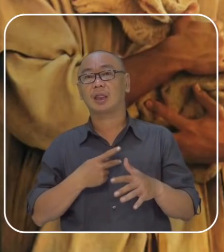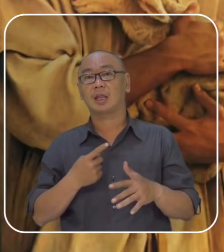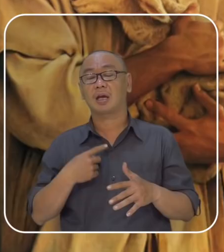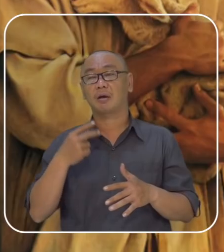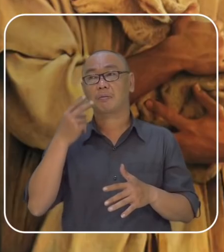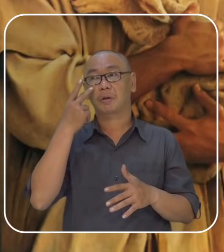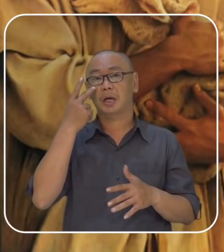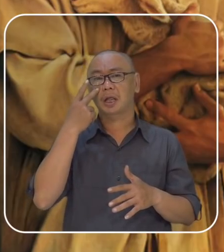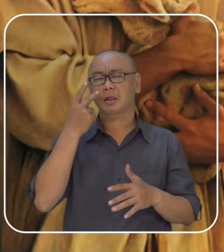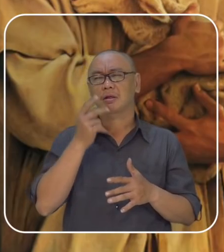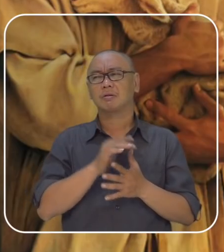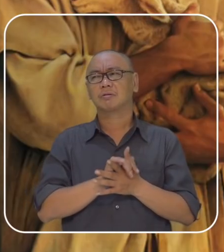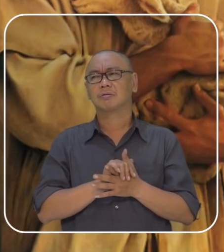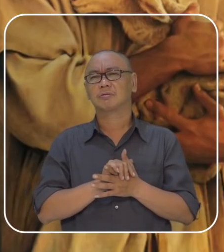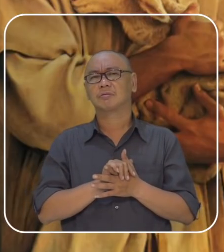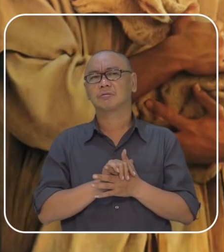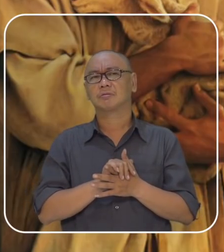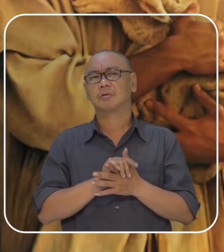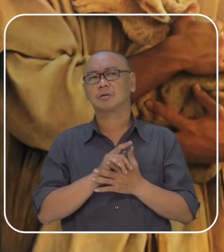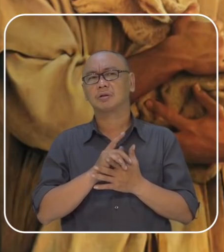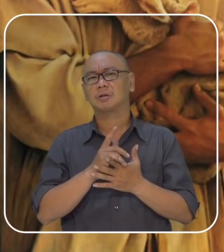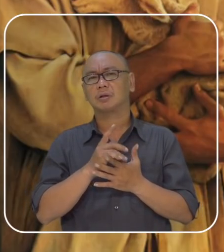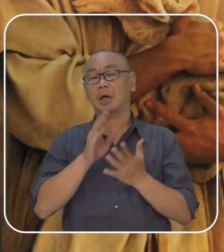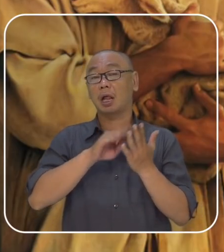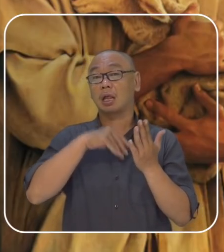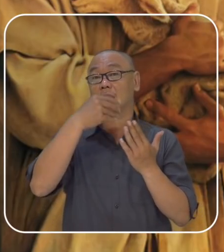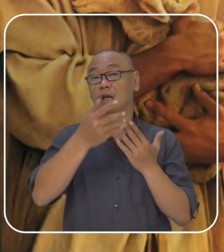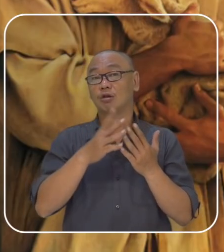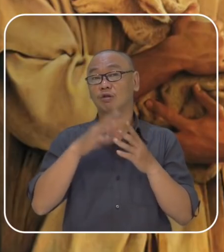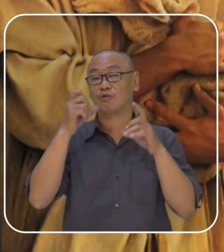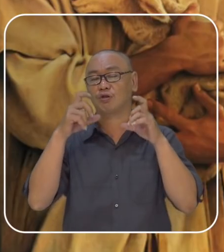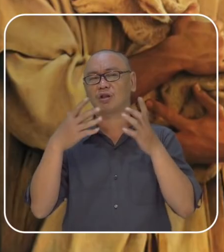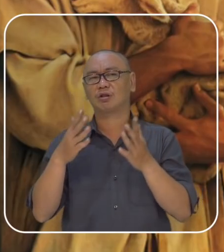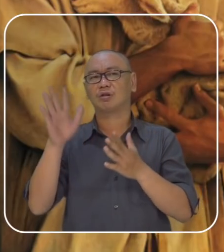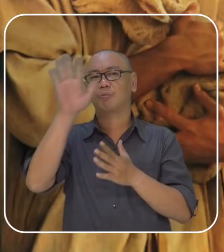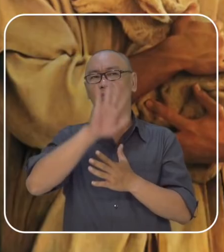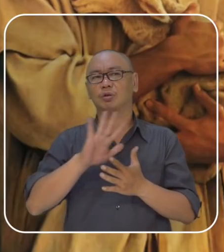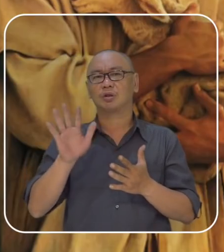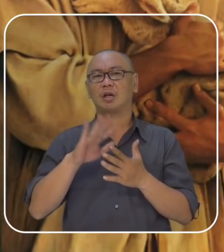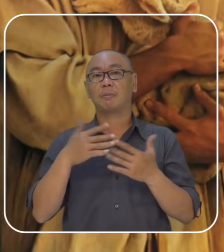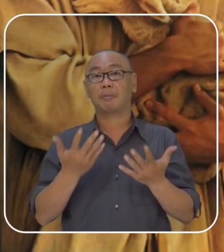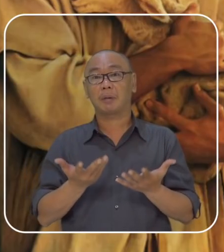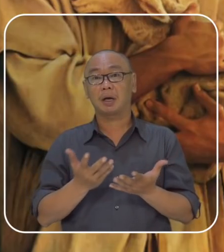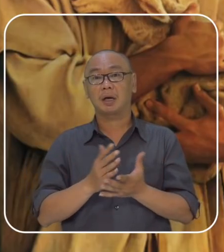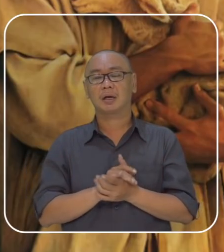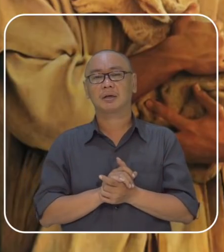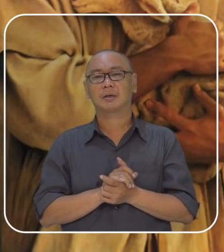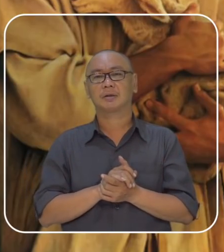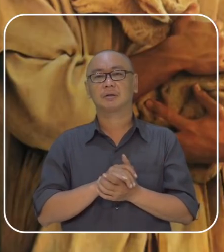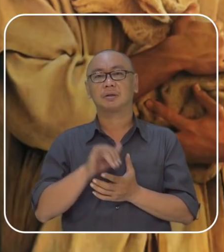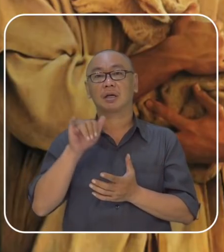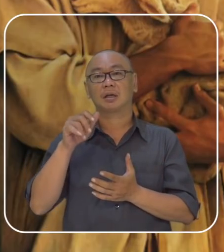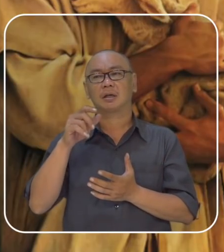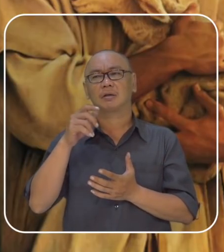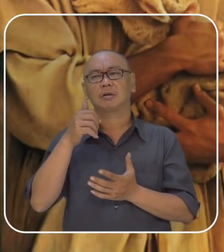melihatnya entah di kalender, di foto-foto, atau di poster. Apa yang